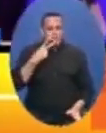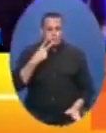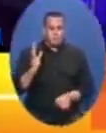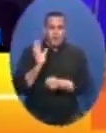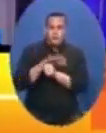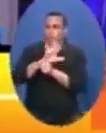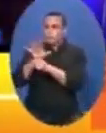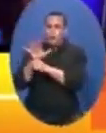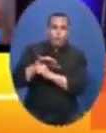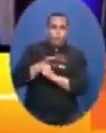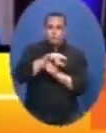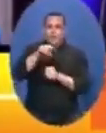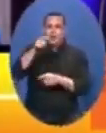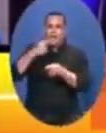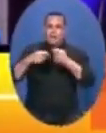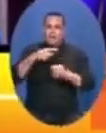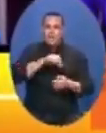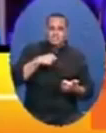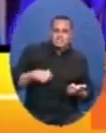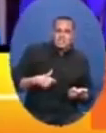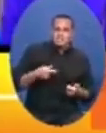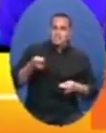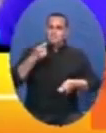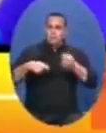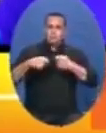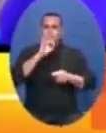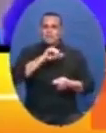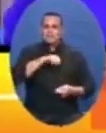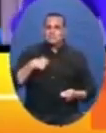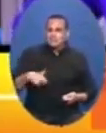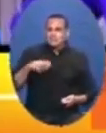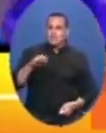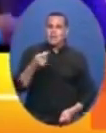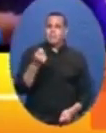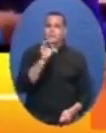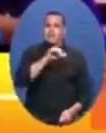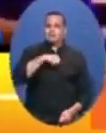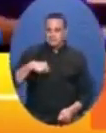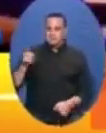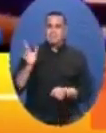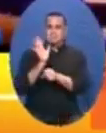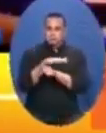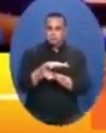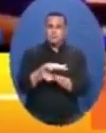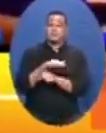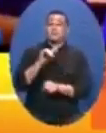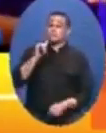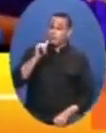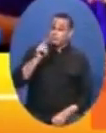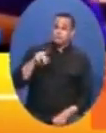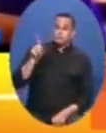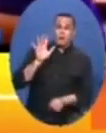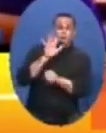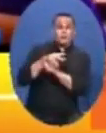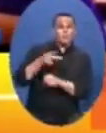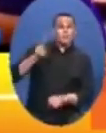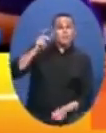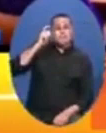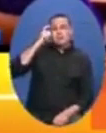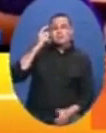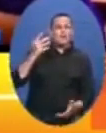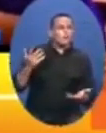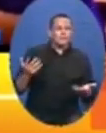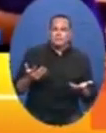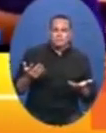ההשפעות המיידיות. גם על הכלכלה הסינית, גם על הבורסה הסינית וגם על המטבע הסיני. אני חושב שיש פה אפילו השפעה שהיא הרבה יותר מדהיגה. אני